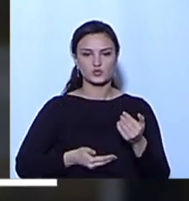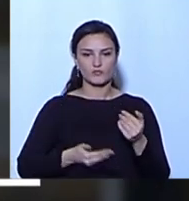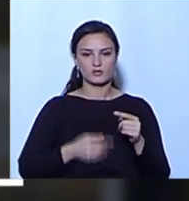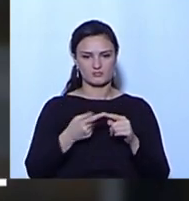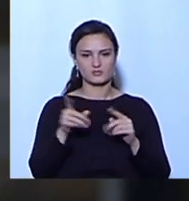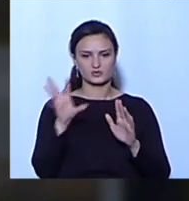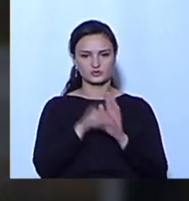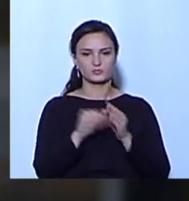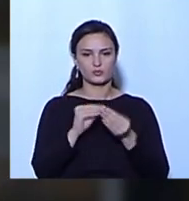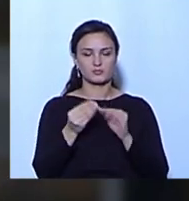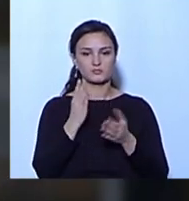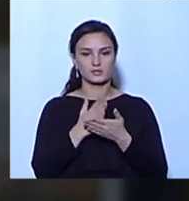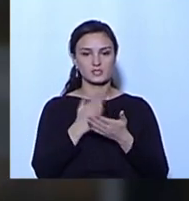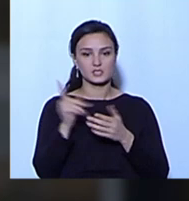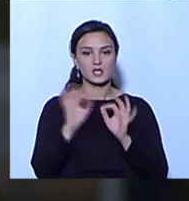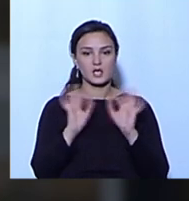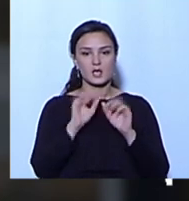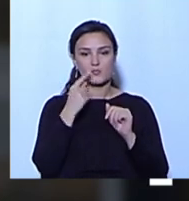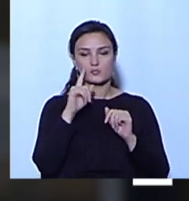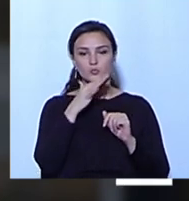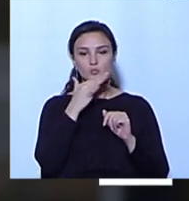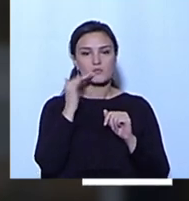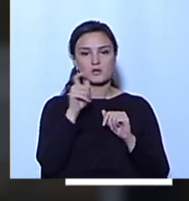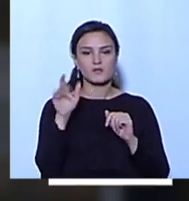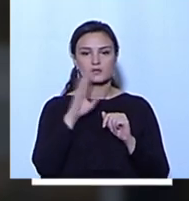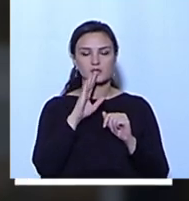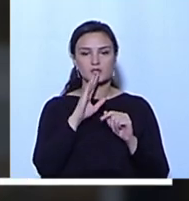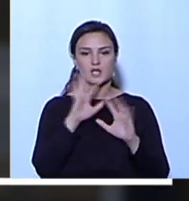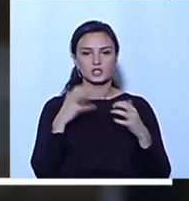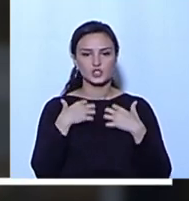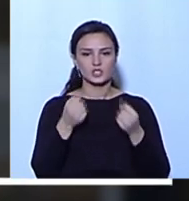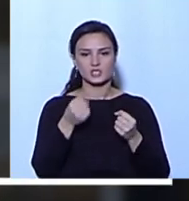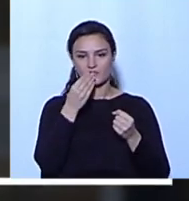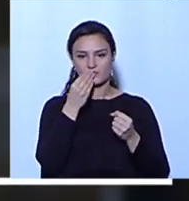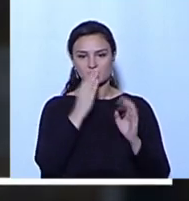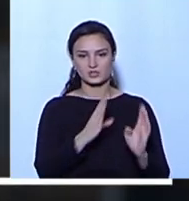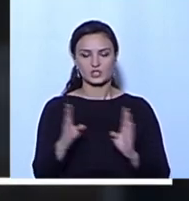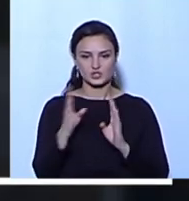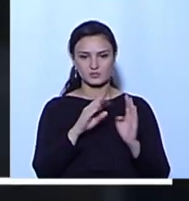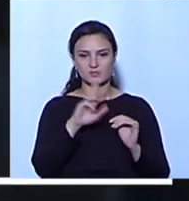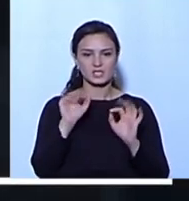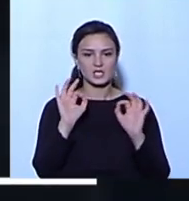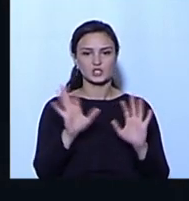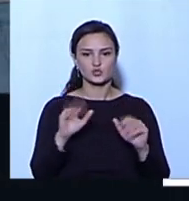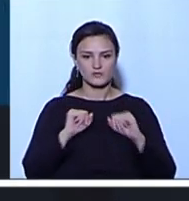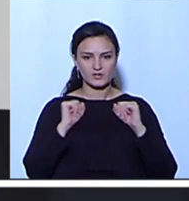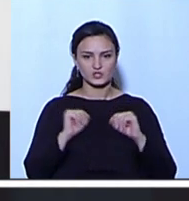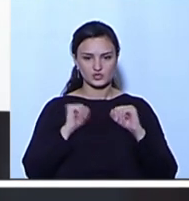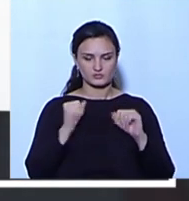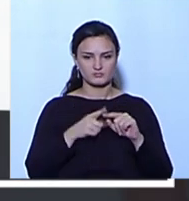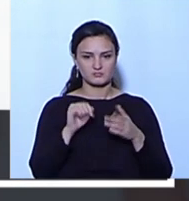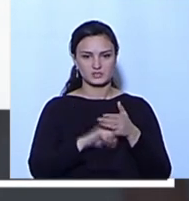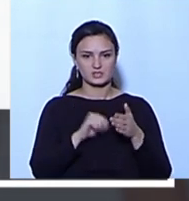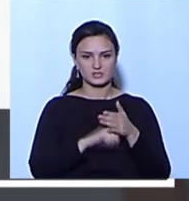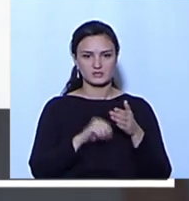განუყოფელ ნაწილად მიიჩნევს და აღნიშნავს, რომ უამრავი ქალი არაჯანსაღმა კვების რეჟიმმა და არასწორმა ვარჯიშმა